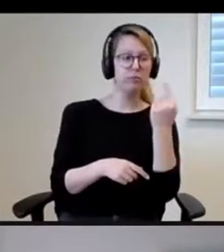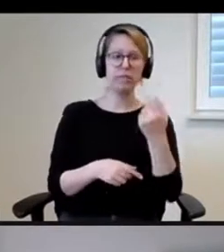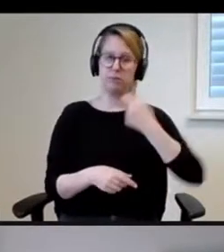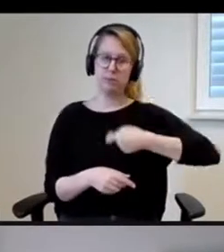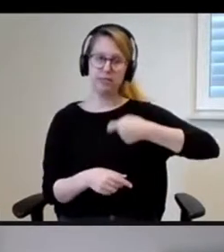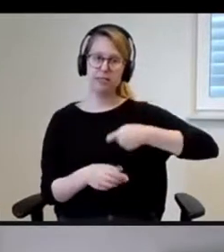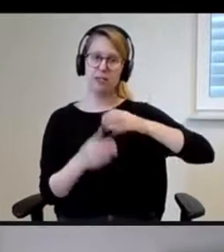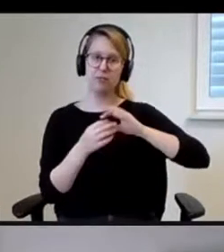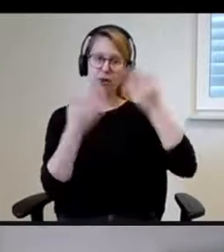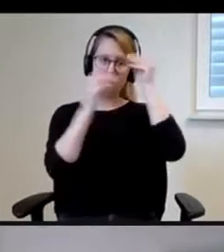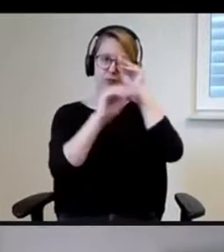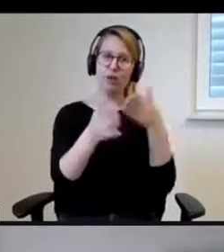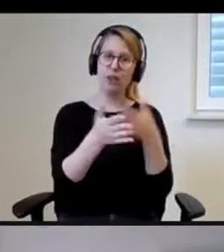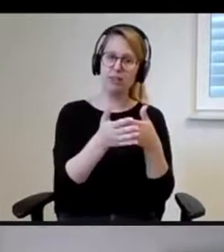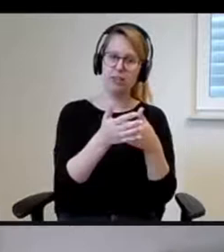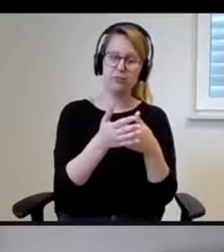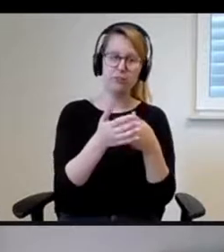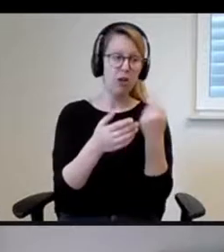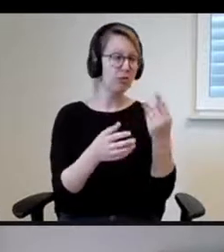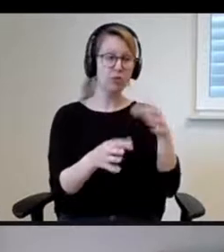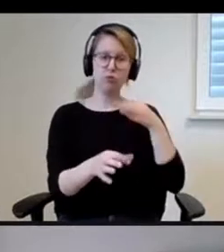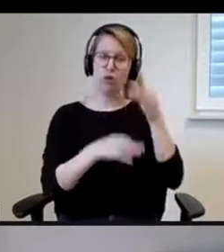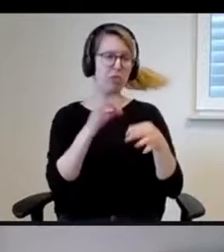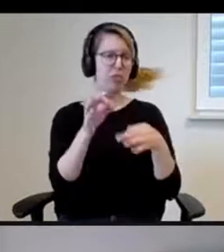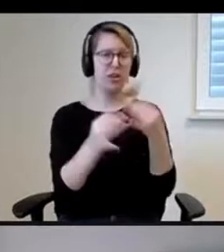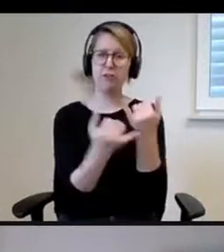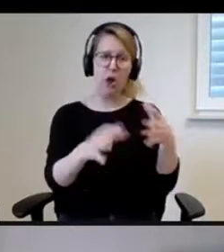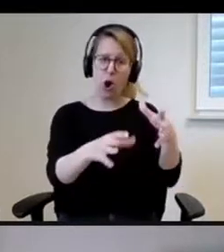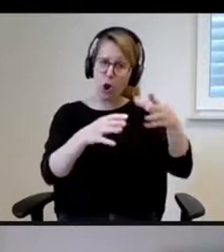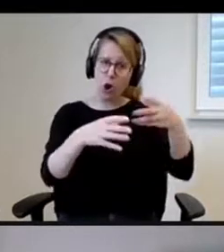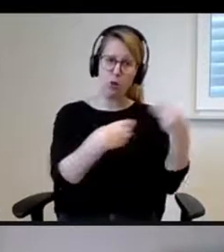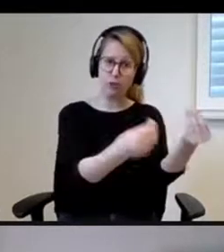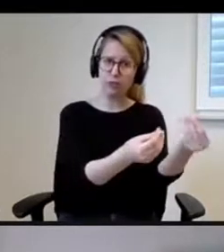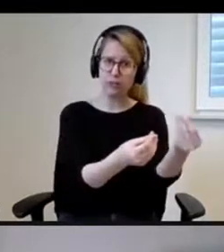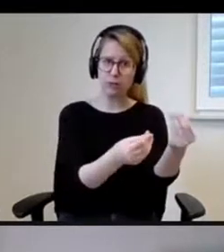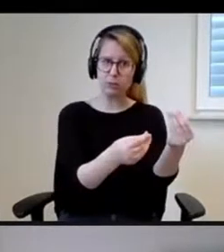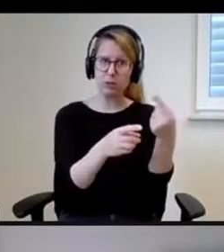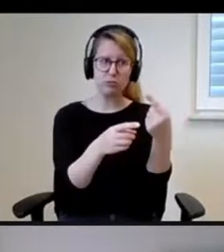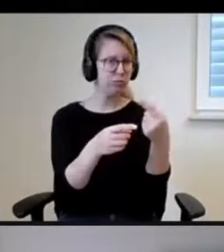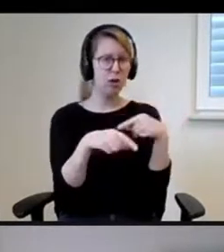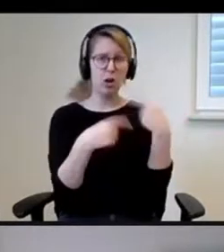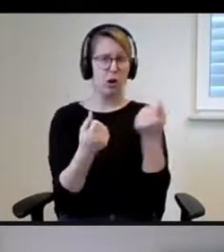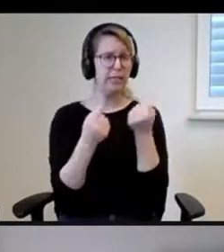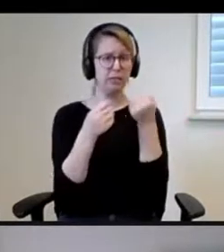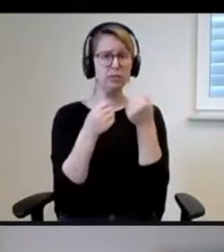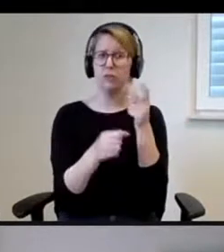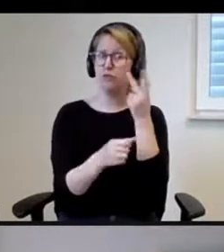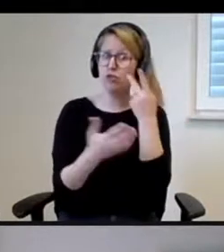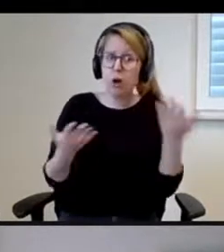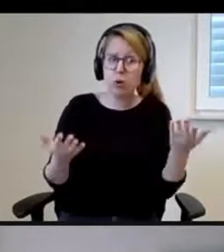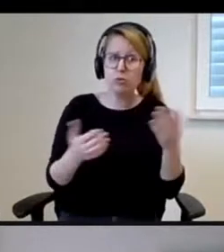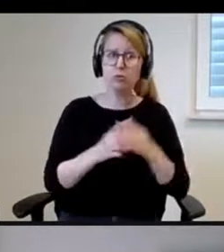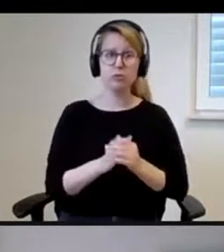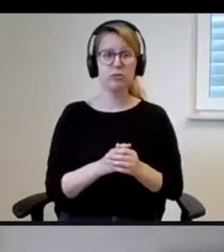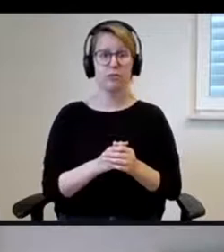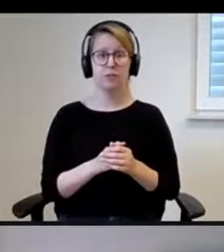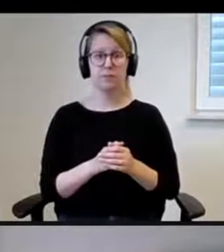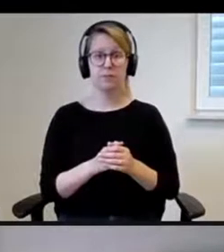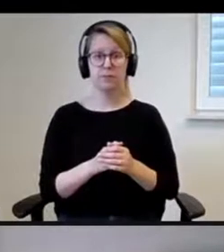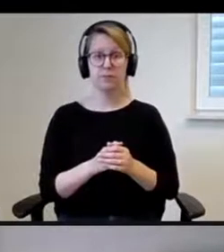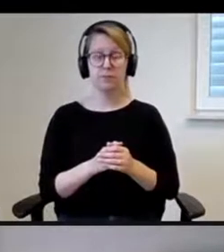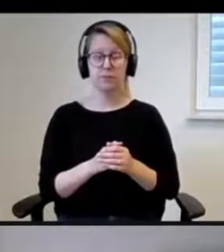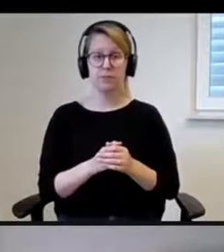ces nouvelles initiatives. Wie gesagt, Info Handicap, die Situation haut, wie sind auch vielleicht die Personen mit Handicap zu